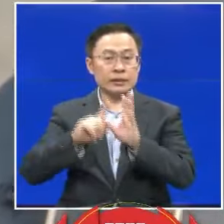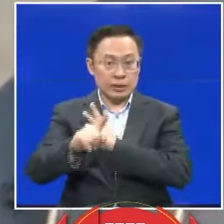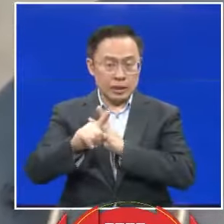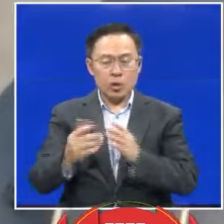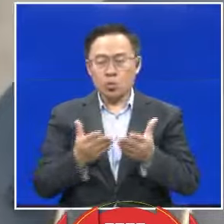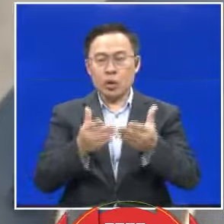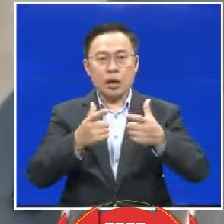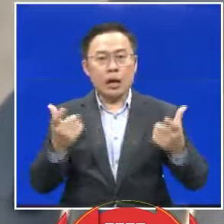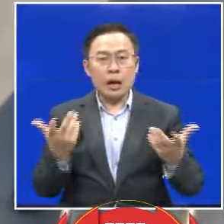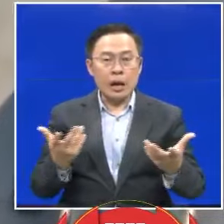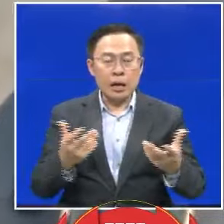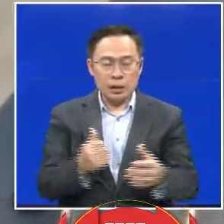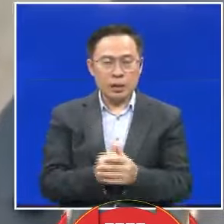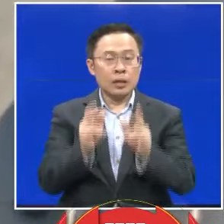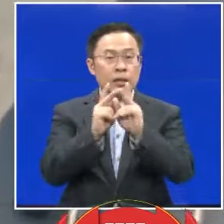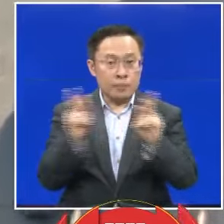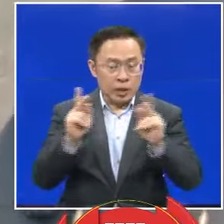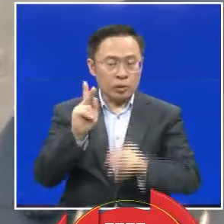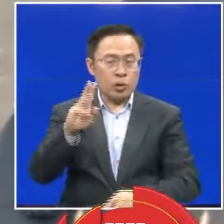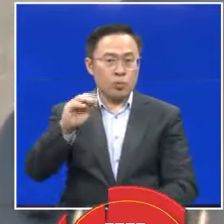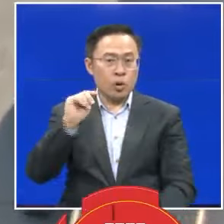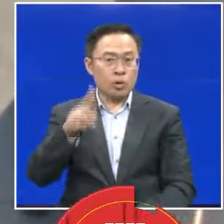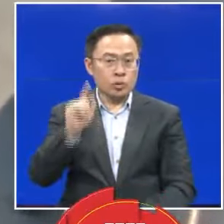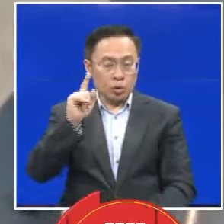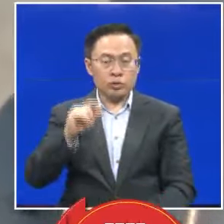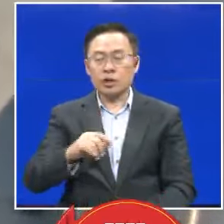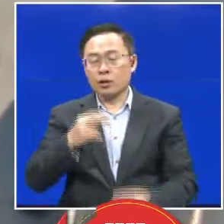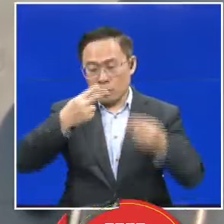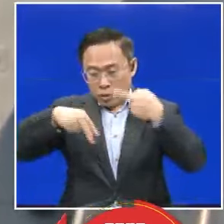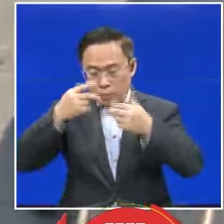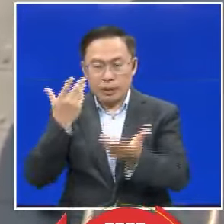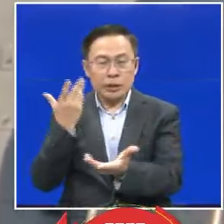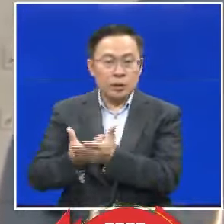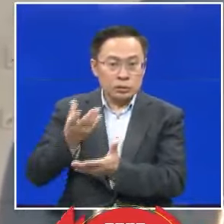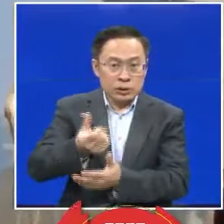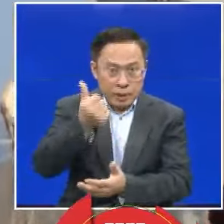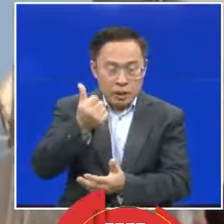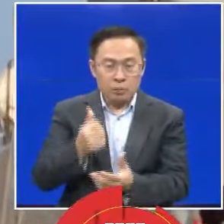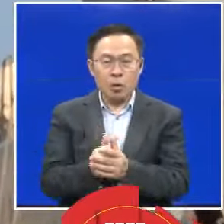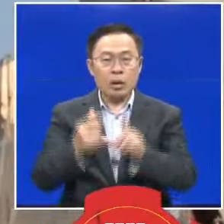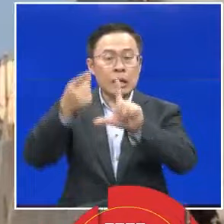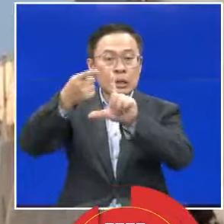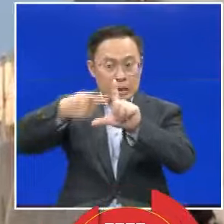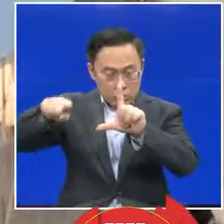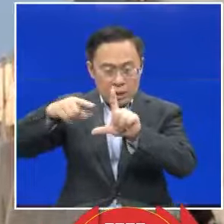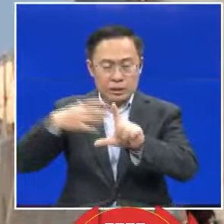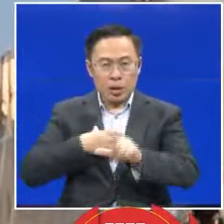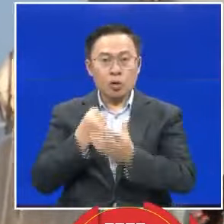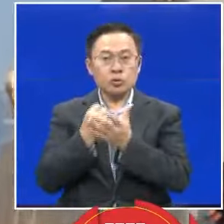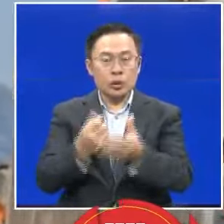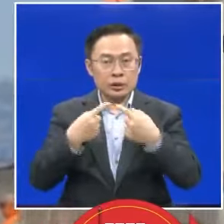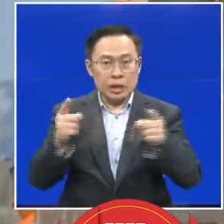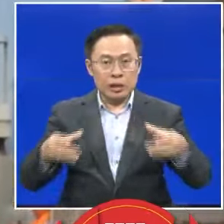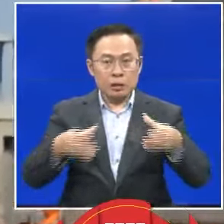มท.ความมั่นคงจะสามารถพูดให้กองทัพเรือได้อีกหรือเปล่าเพราะว่าก้าวไกลเองก็ดูเหมือนว่าจะสนับสนุนเหมือนกันต่างจากฝั่งของพร